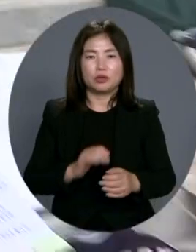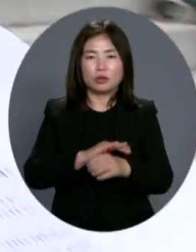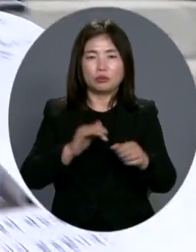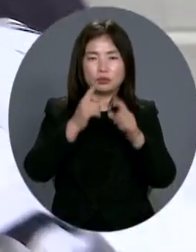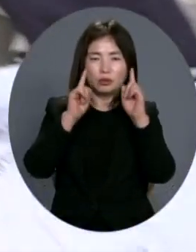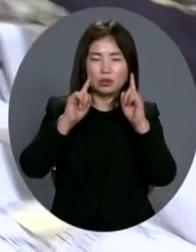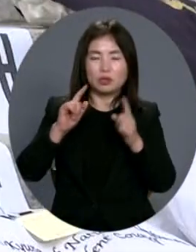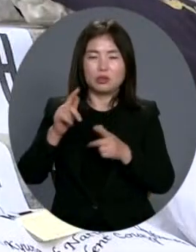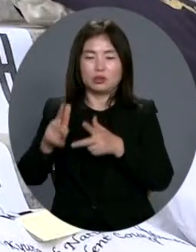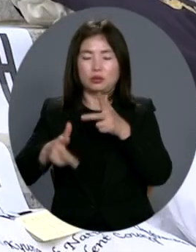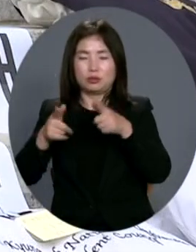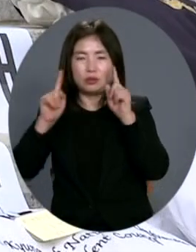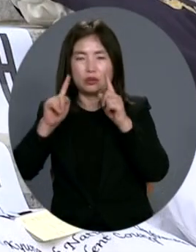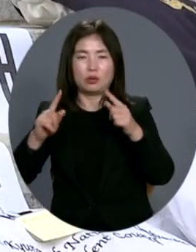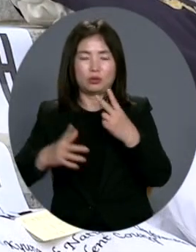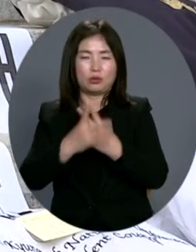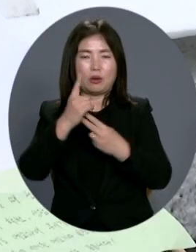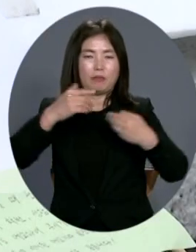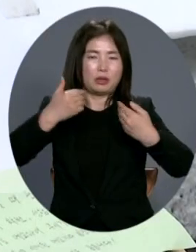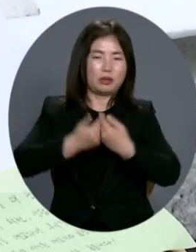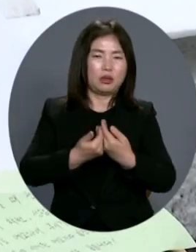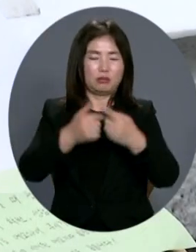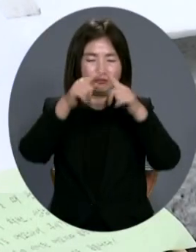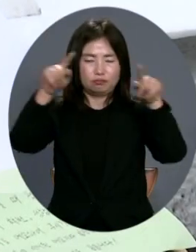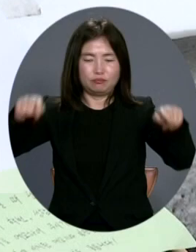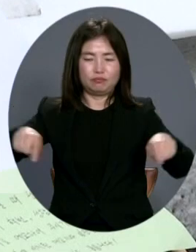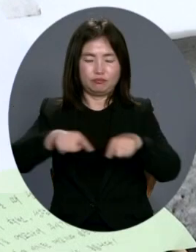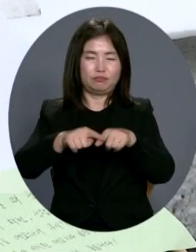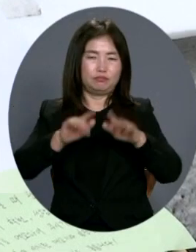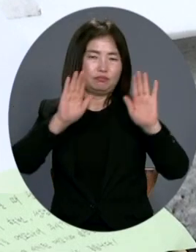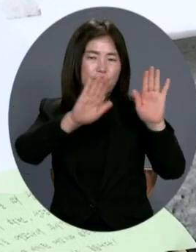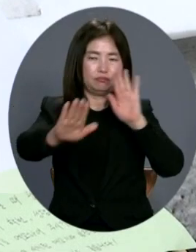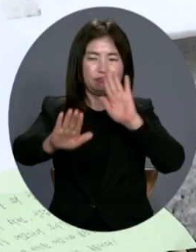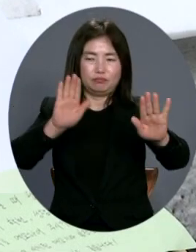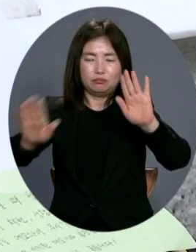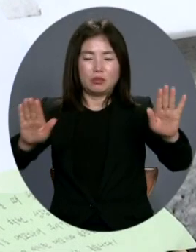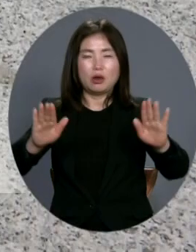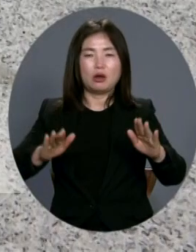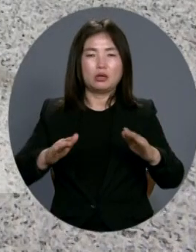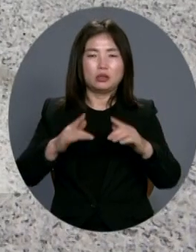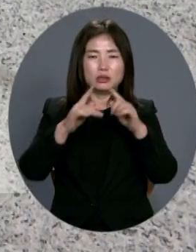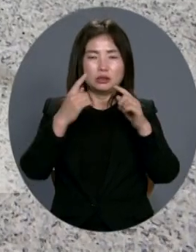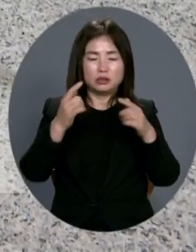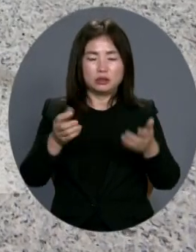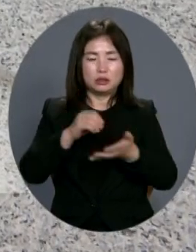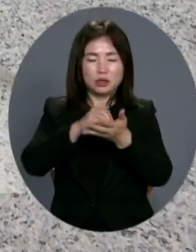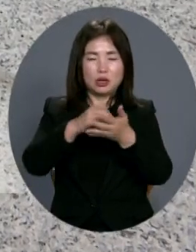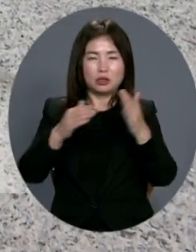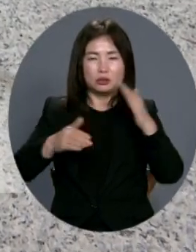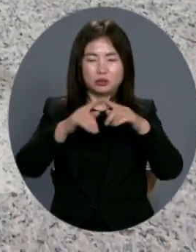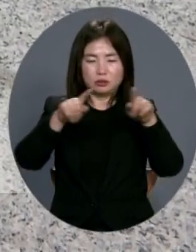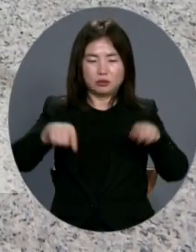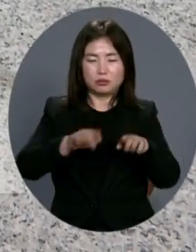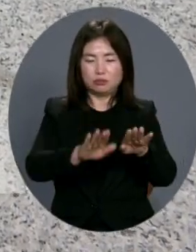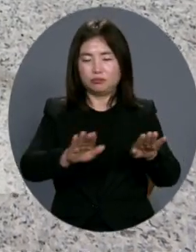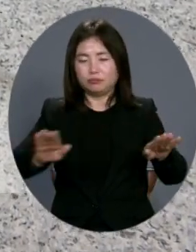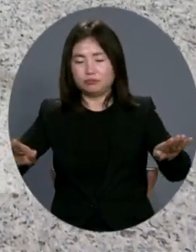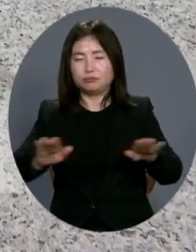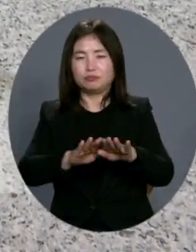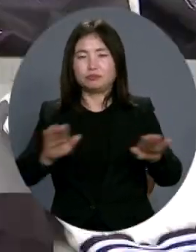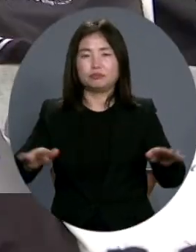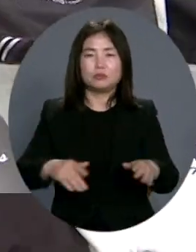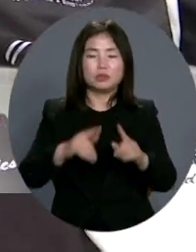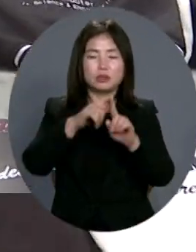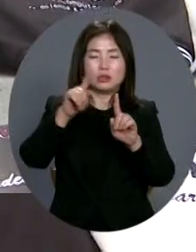경북대, 금호공대 통합 반대가 적힌 피켓들도 곳곳에 눈에 띄고 재학 증명서까지 줄줄이 늘어놓았습니다.